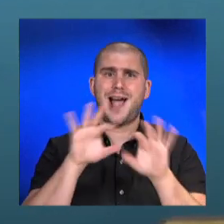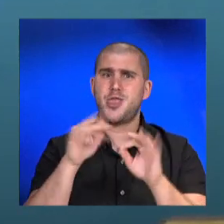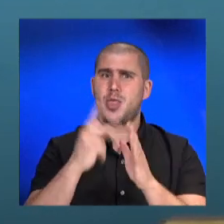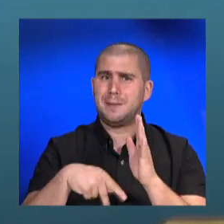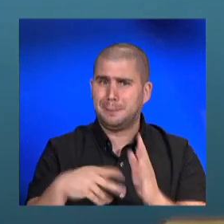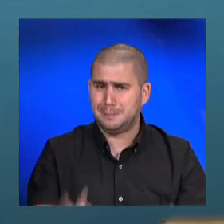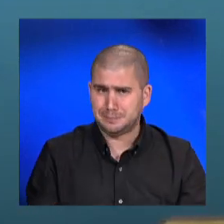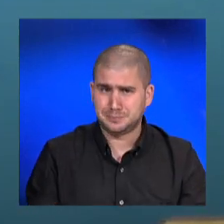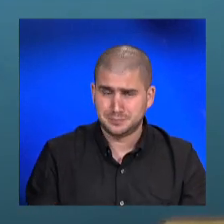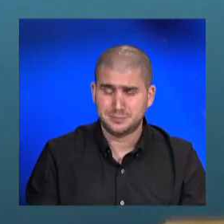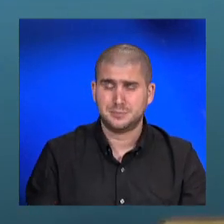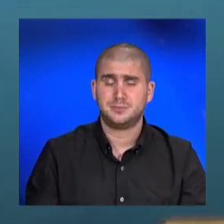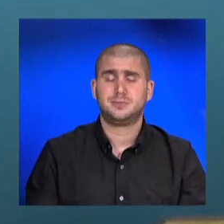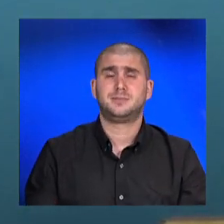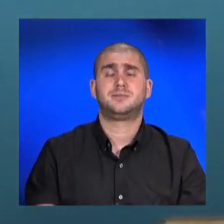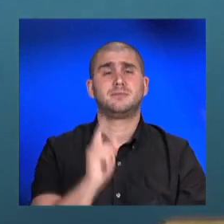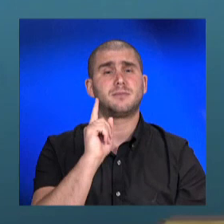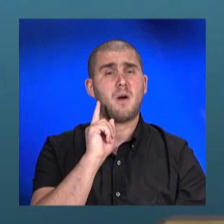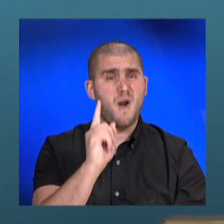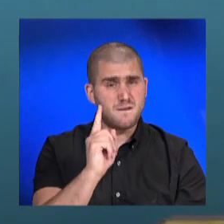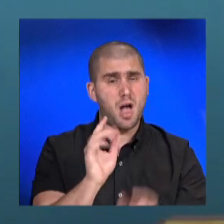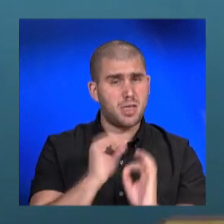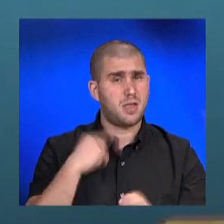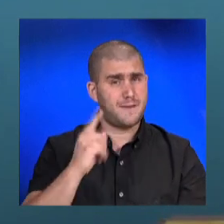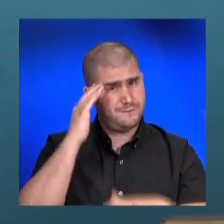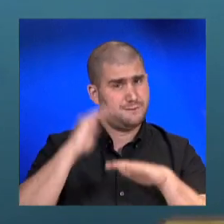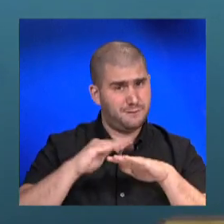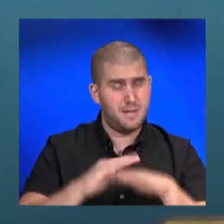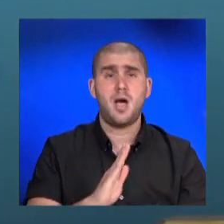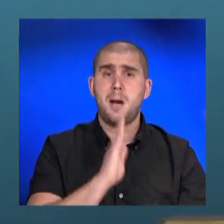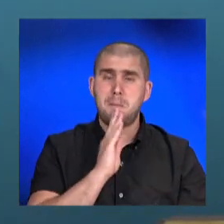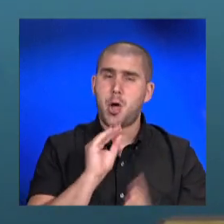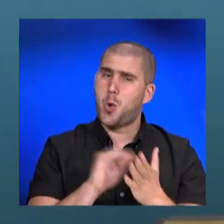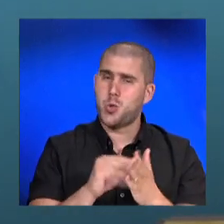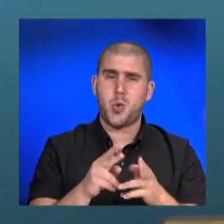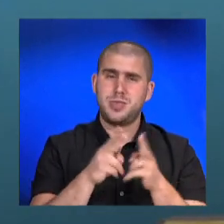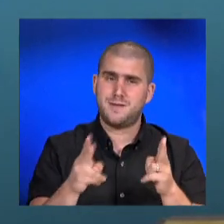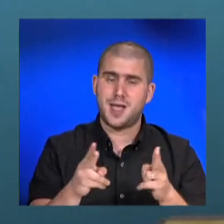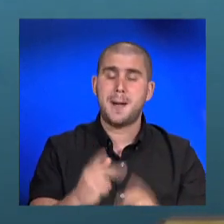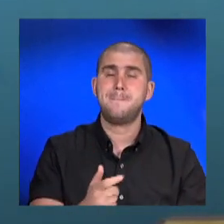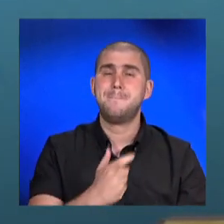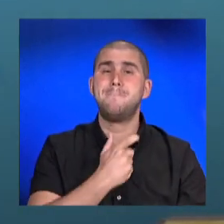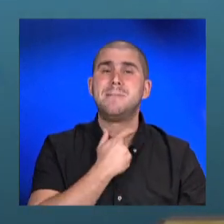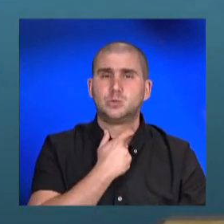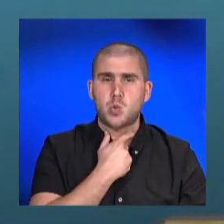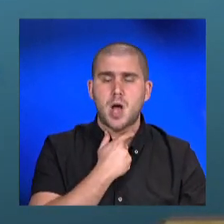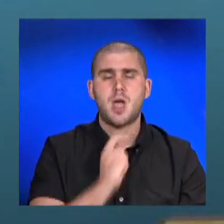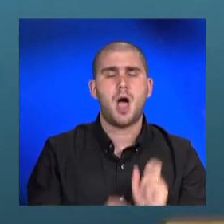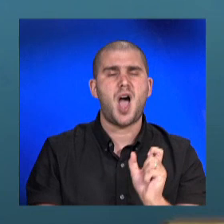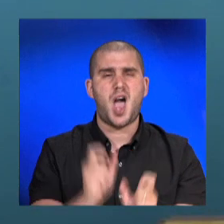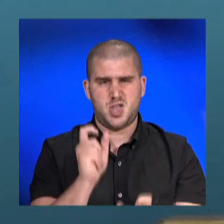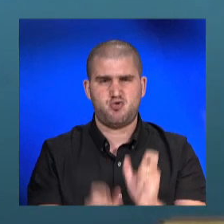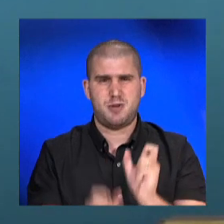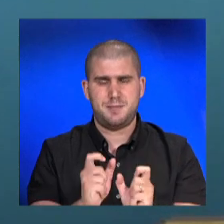זאת, אני חייב להגיד שהבעיה עדיין לא נפתרה. המצוקה של האנשים שנפגעו מן